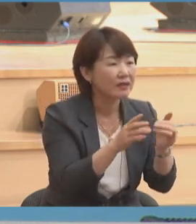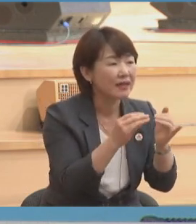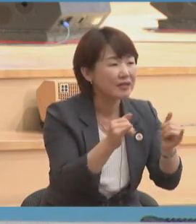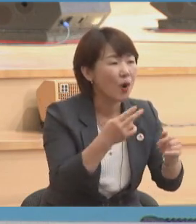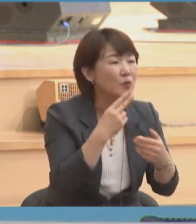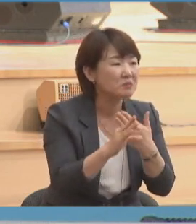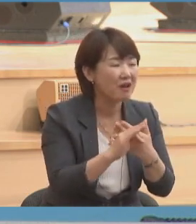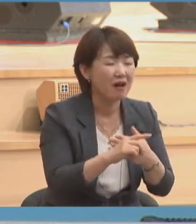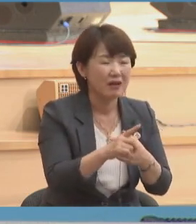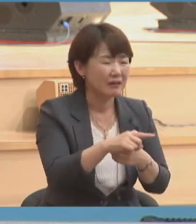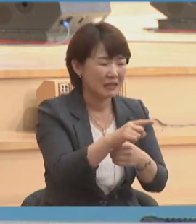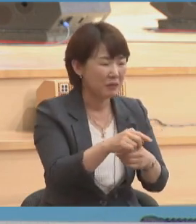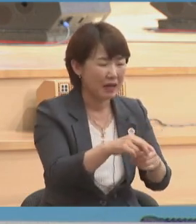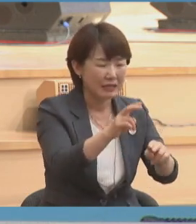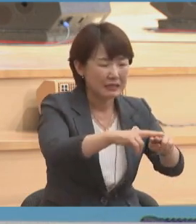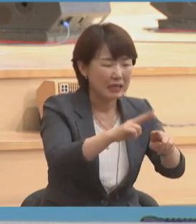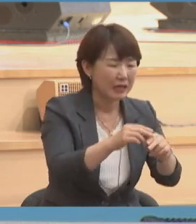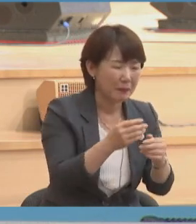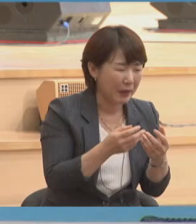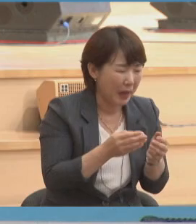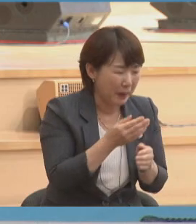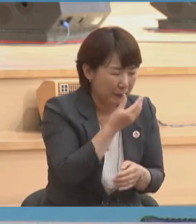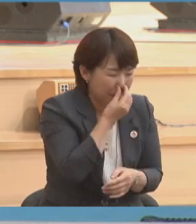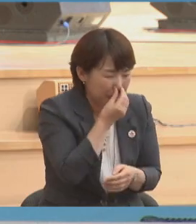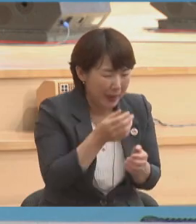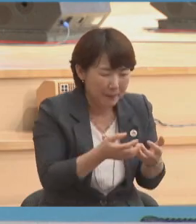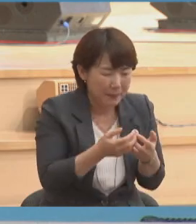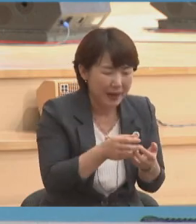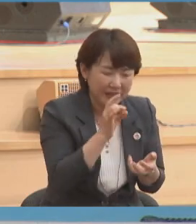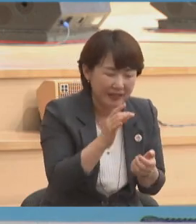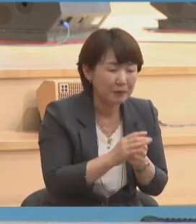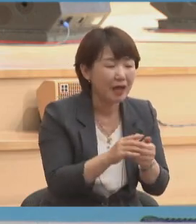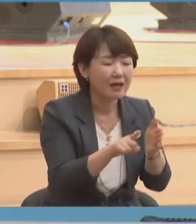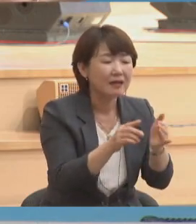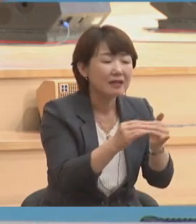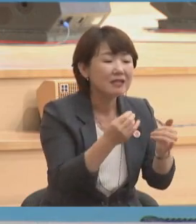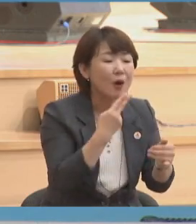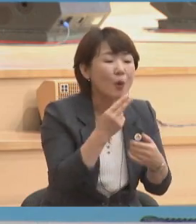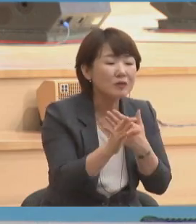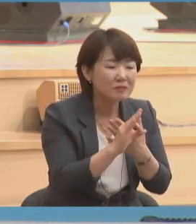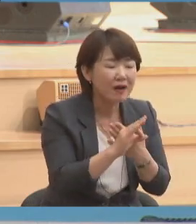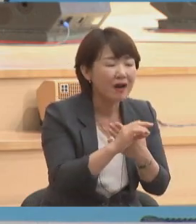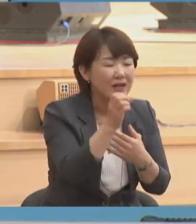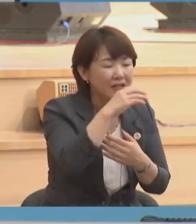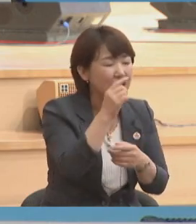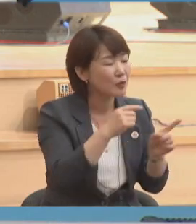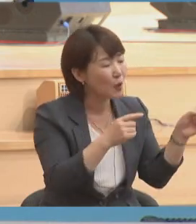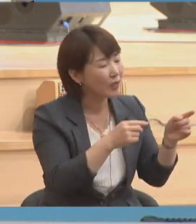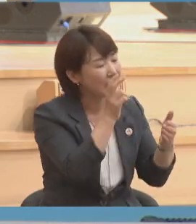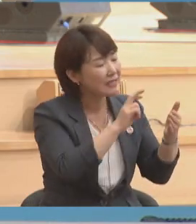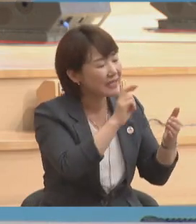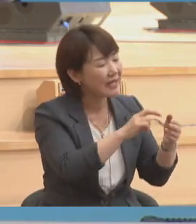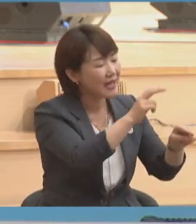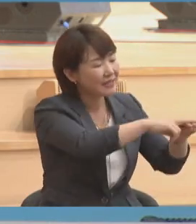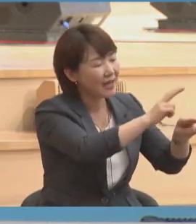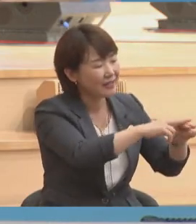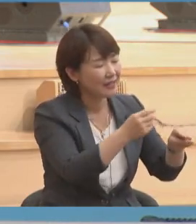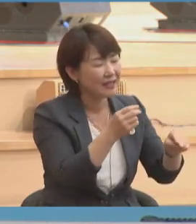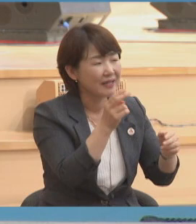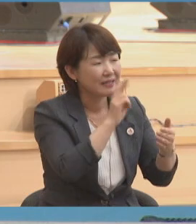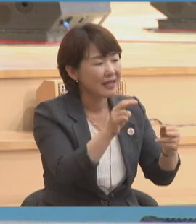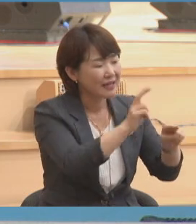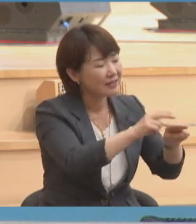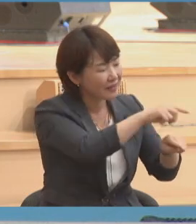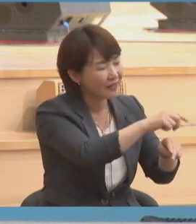손님들의 자리가 빚어보면 안 되니까 이제 태신자를 동반하지 않은 분들은 찬양대석으로 모시겠다고 그렇게